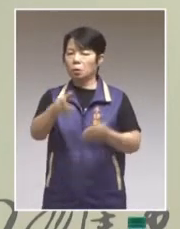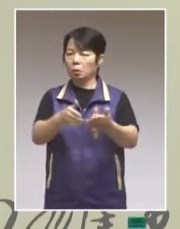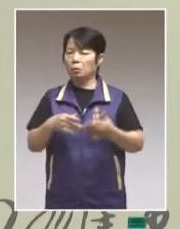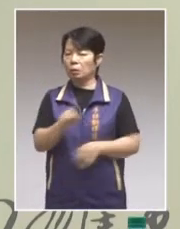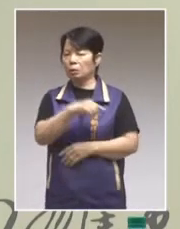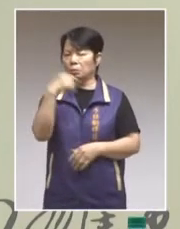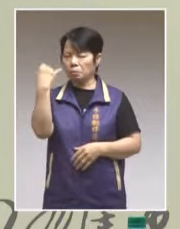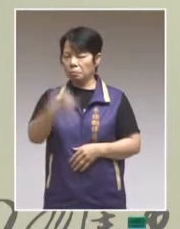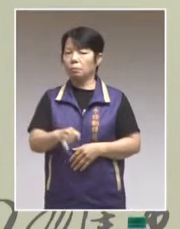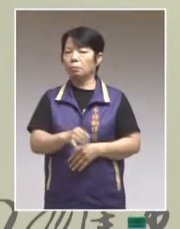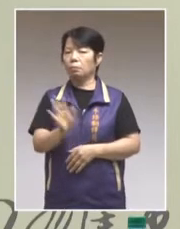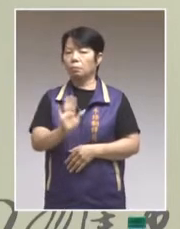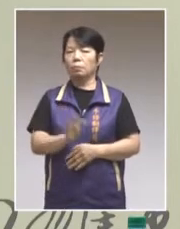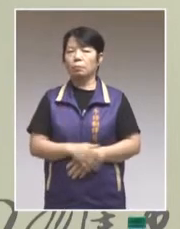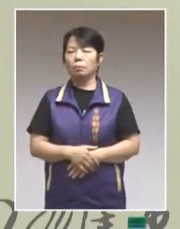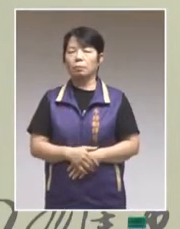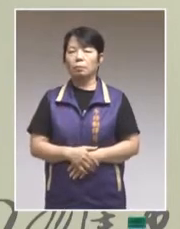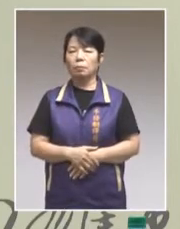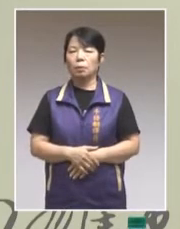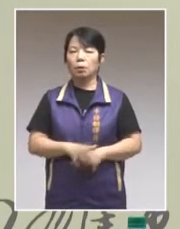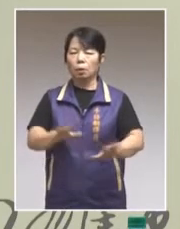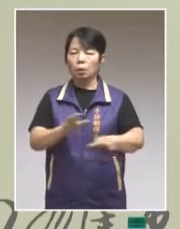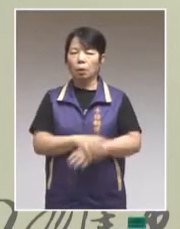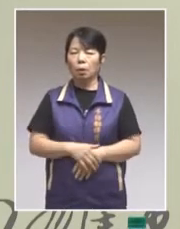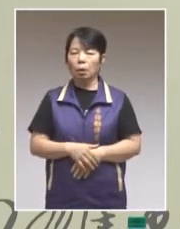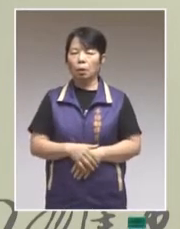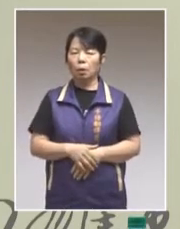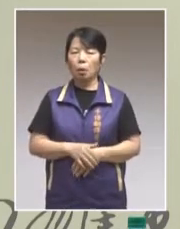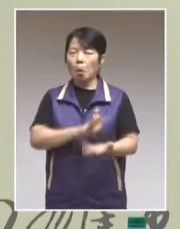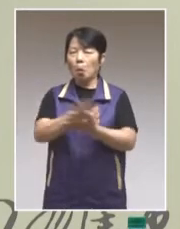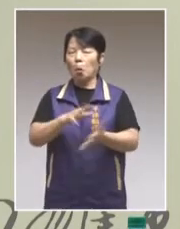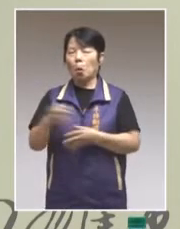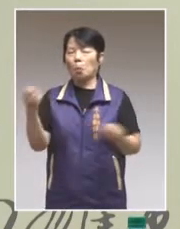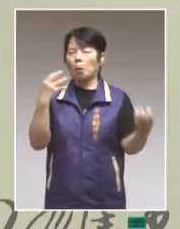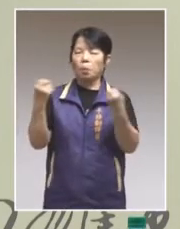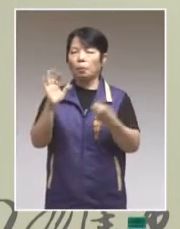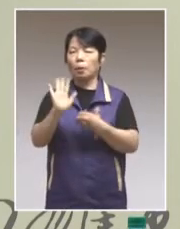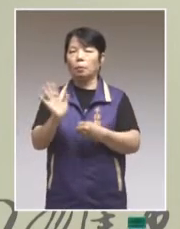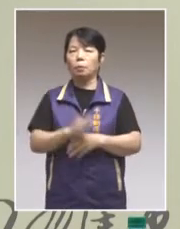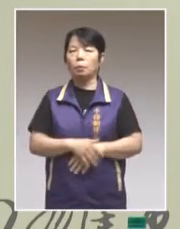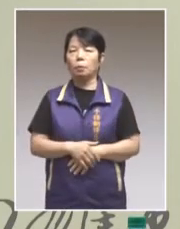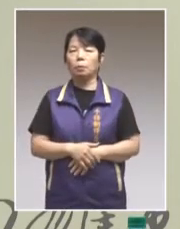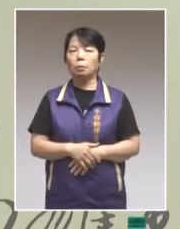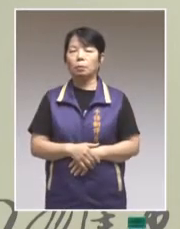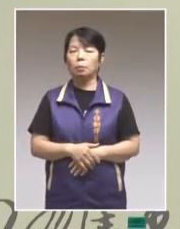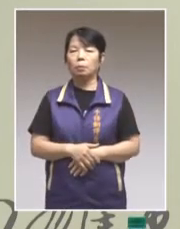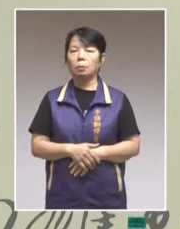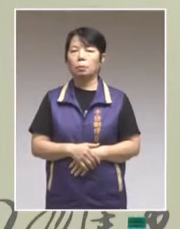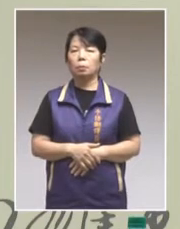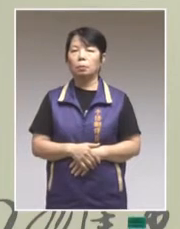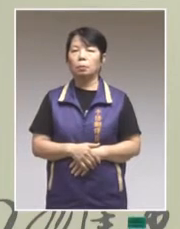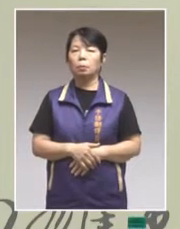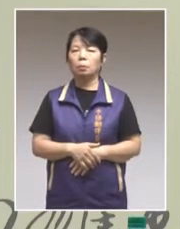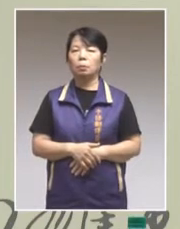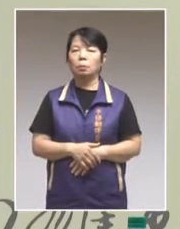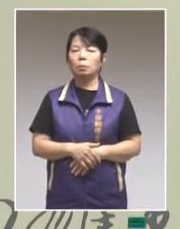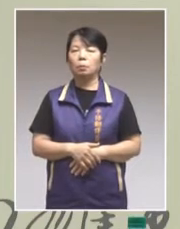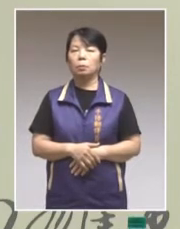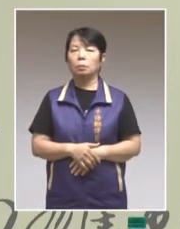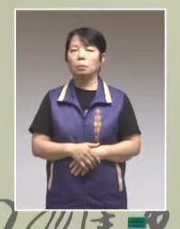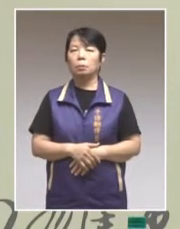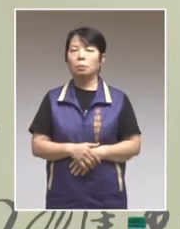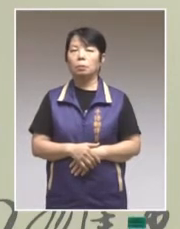的事情了哈，这个所有的讯息哈，那种恶劣的这种尤其是